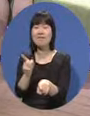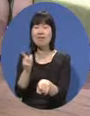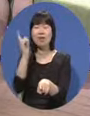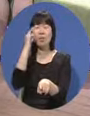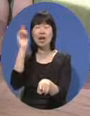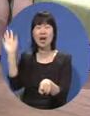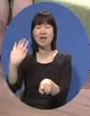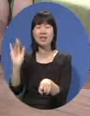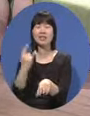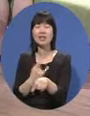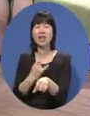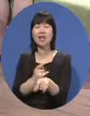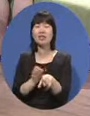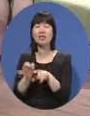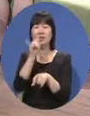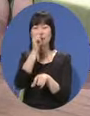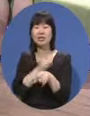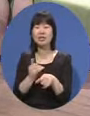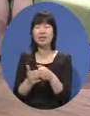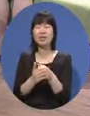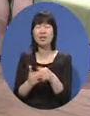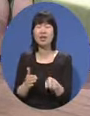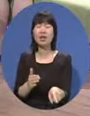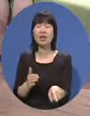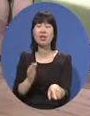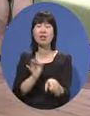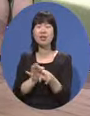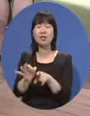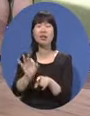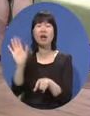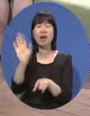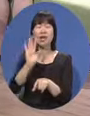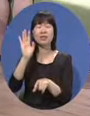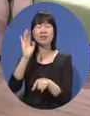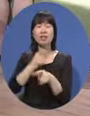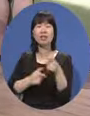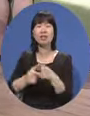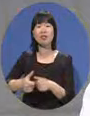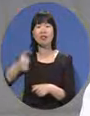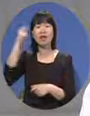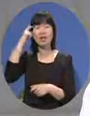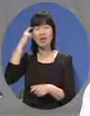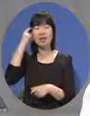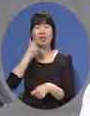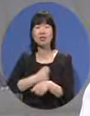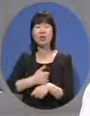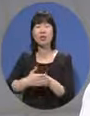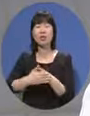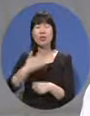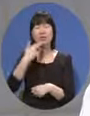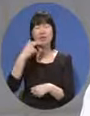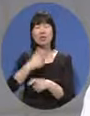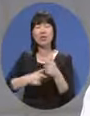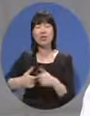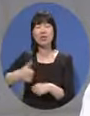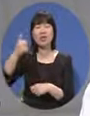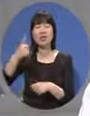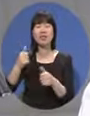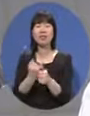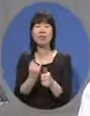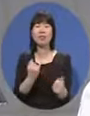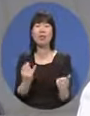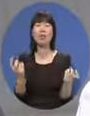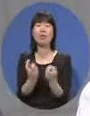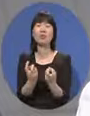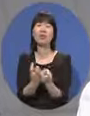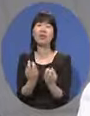왜 안했냐 마 이렇게 잔소리를 하니까 차례 잔소리 안 듣는게 낮게 딸의 안 더 줬으면 좋겠다 이런 남편